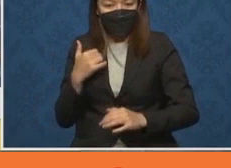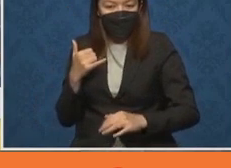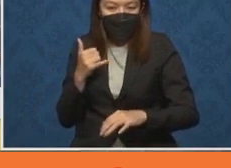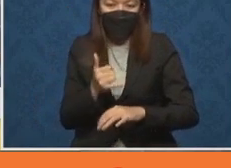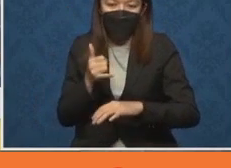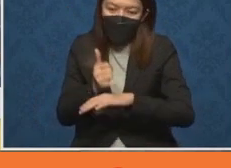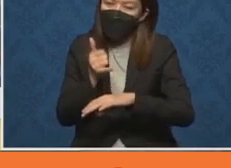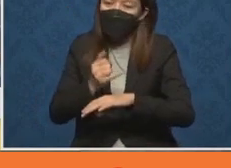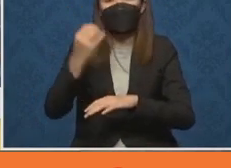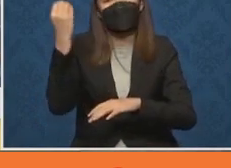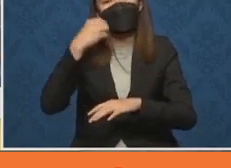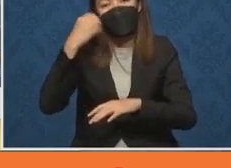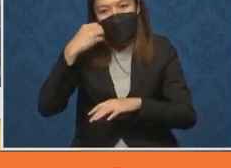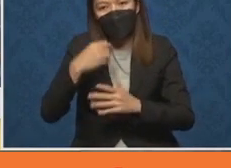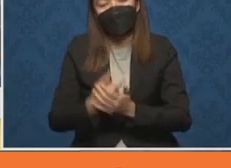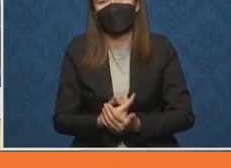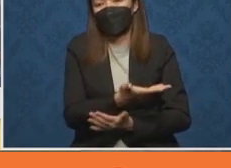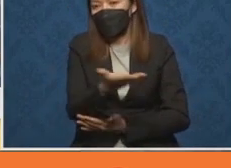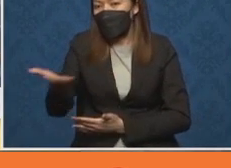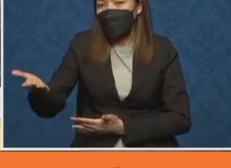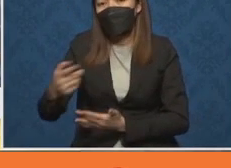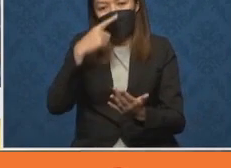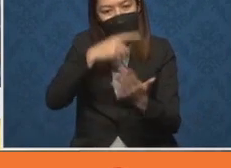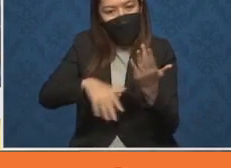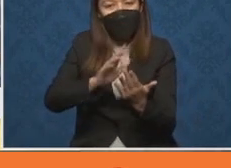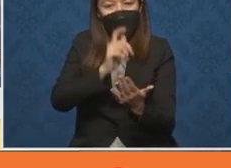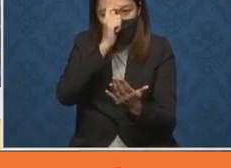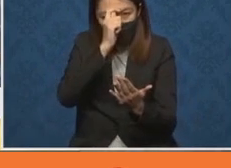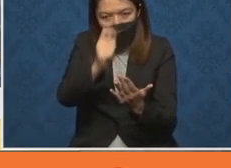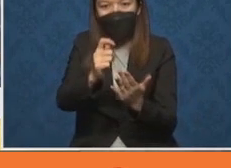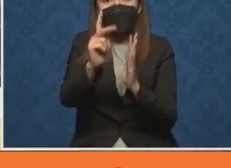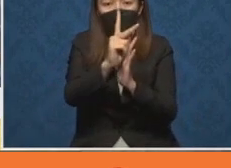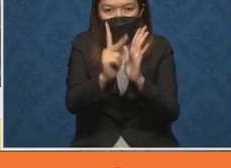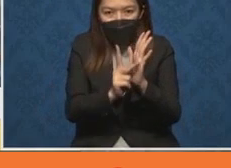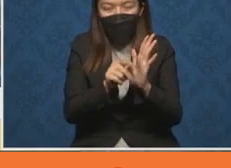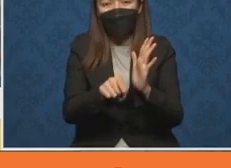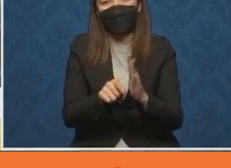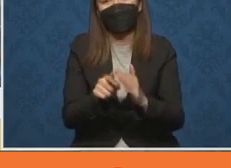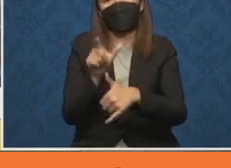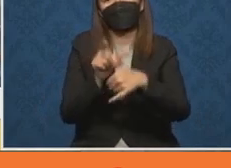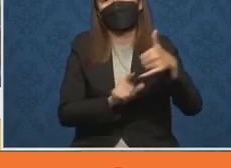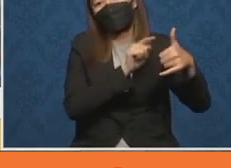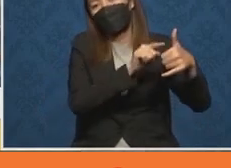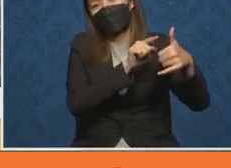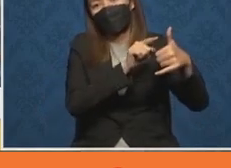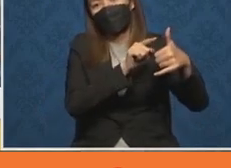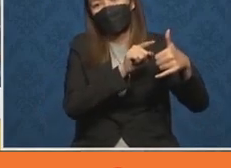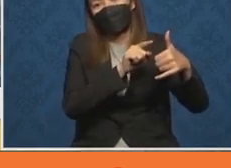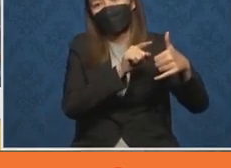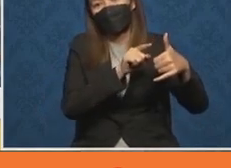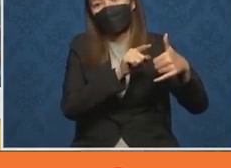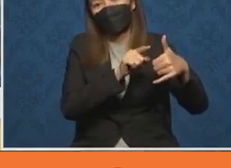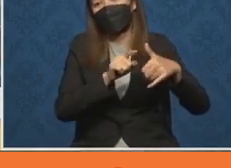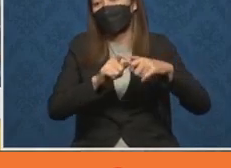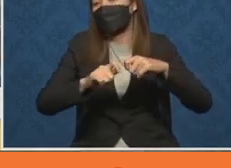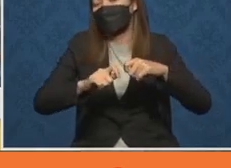ครั้งหลายหลวใหทกคนในประเทศนี้เขารบกฎหมายแต่เขาเองกบเป็คนฉีกกฎ